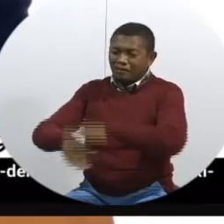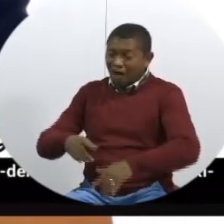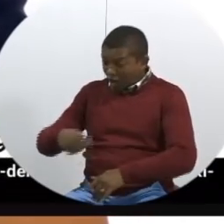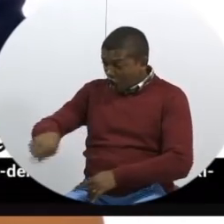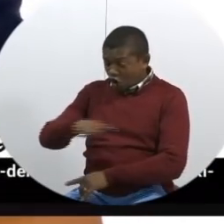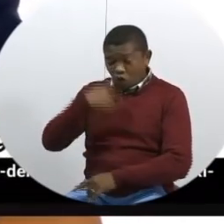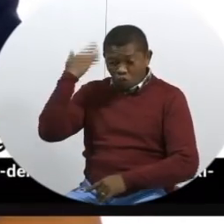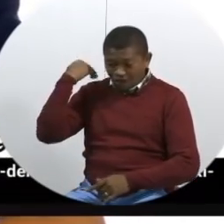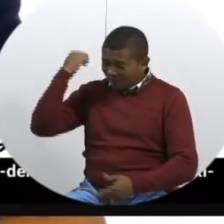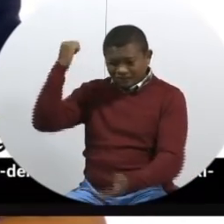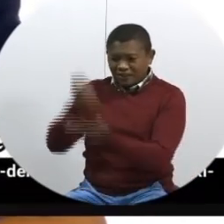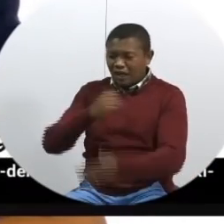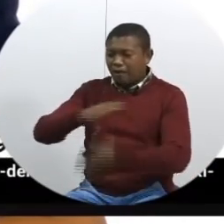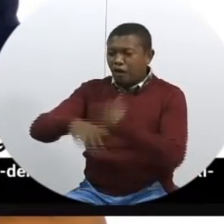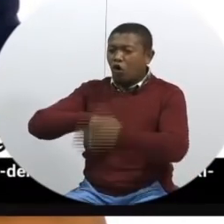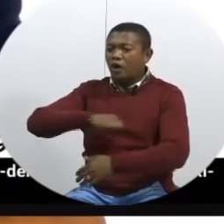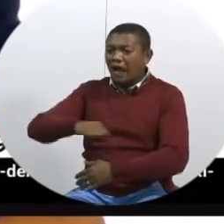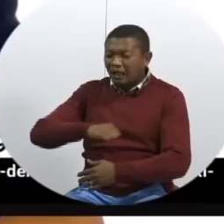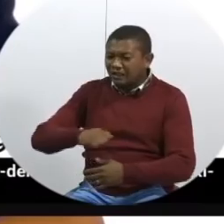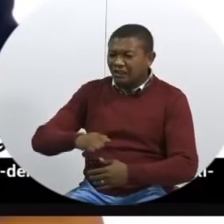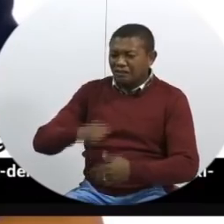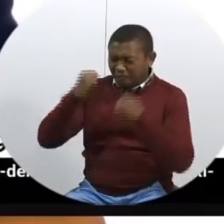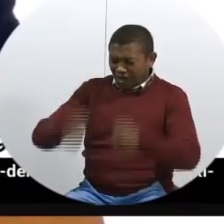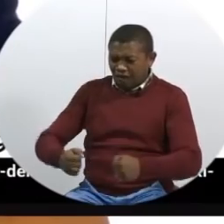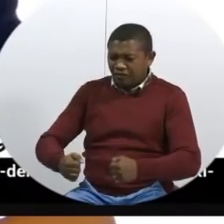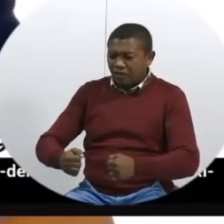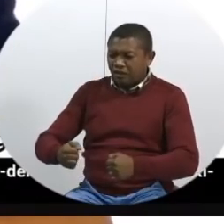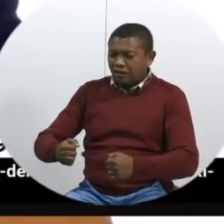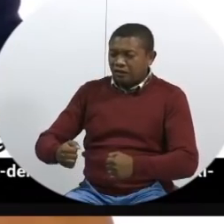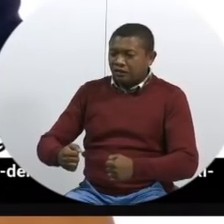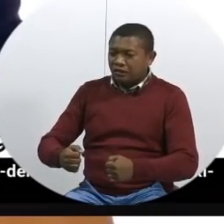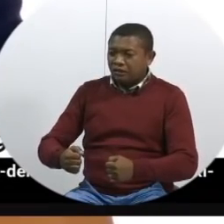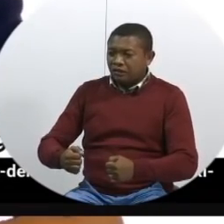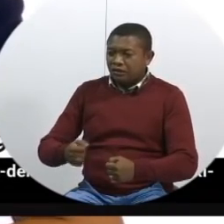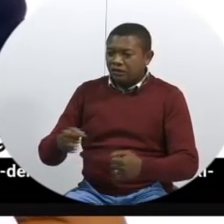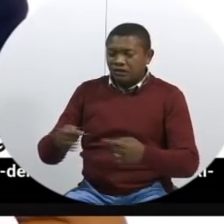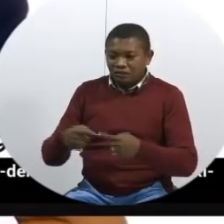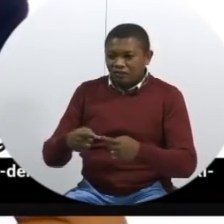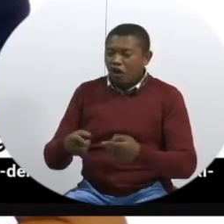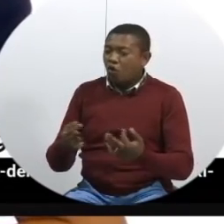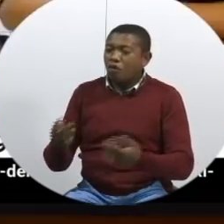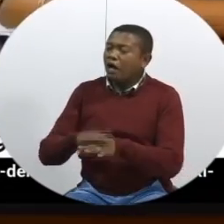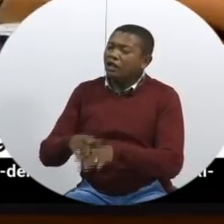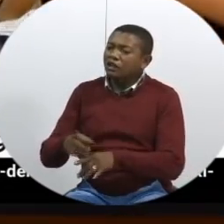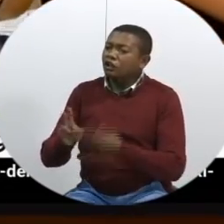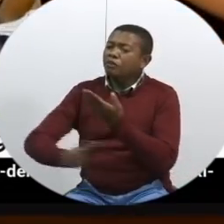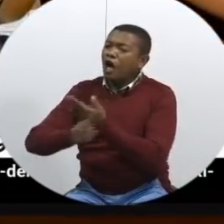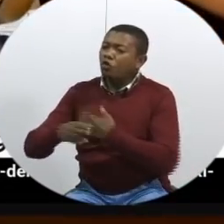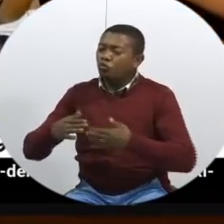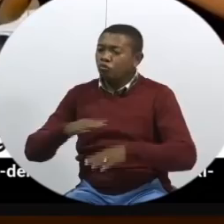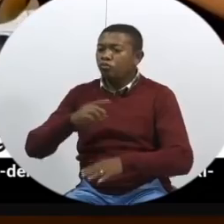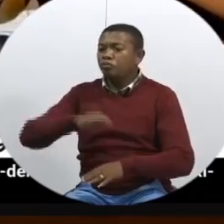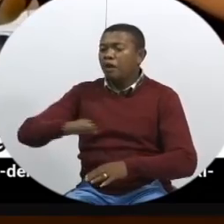io zavatra ihany koa atao anatin'izao ady mba tsy hiparitahan'ny valanaretina coronavirus izao.